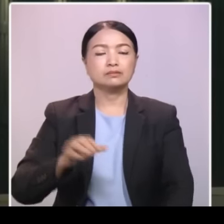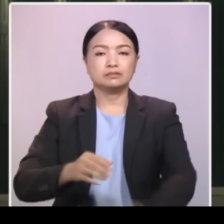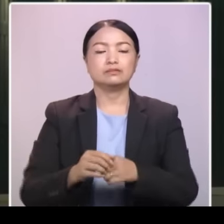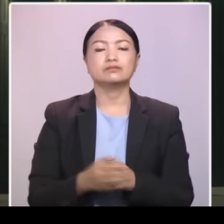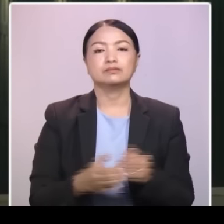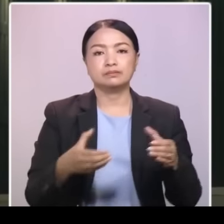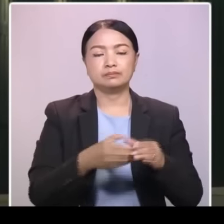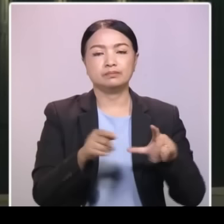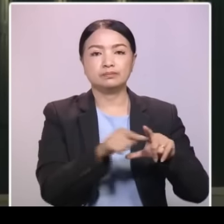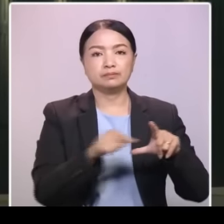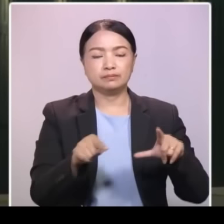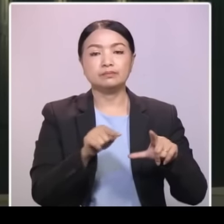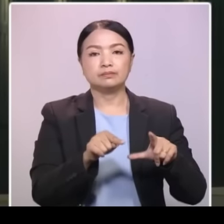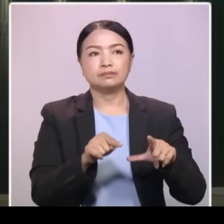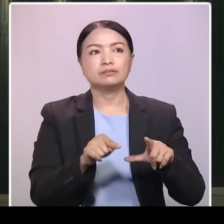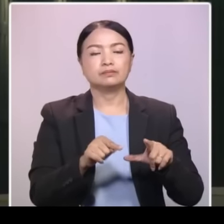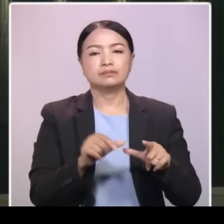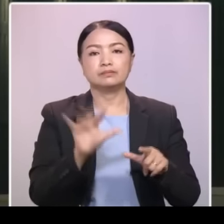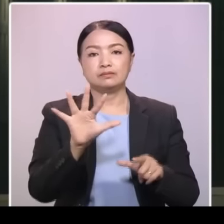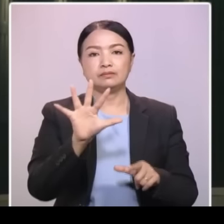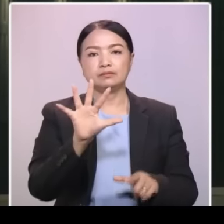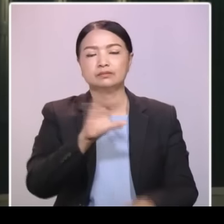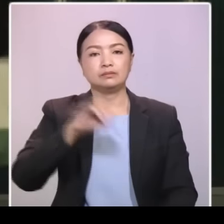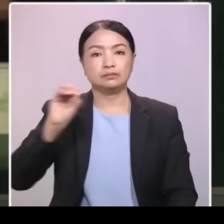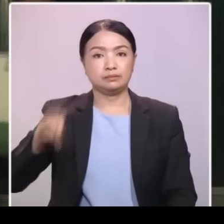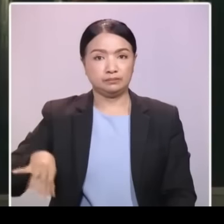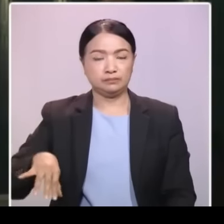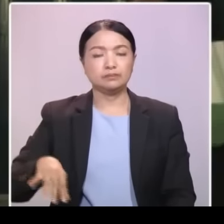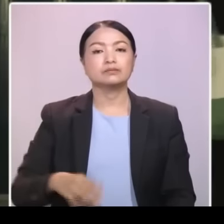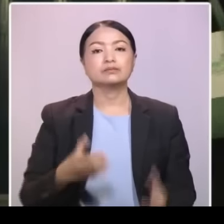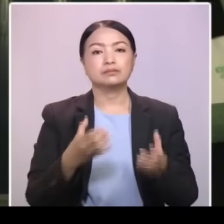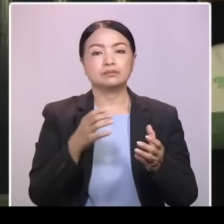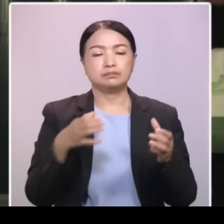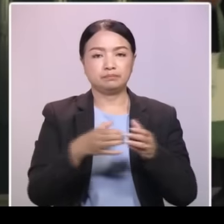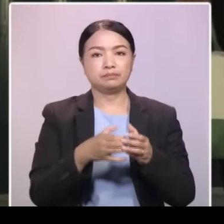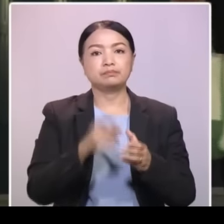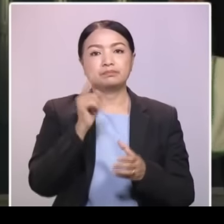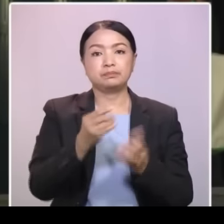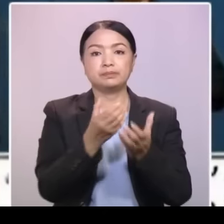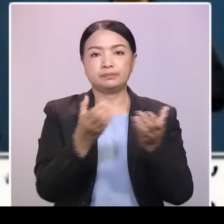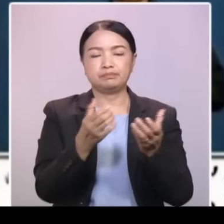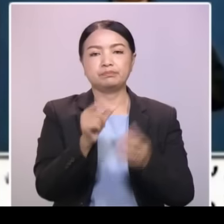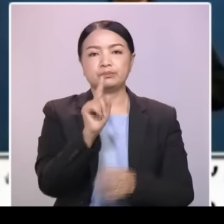รคก้าวไกลอดีตพรรคก้าวไกลไป5คนนะคะและพรรคเป็นธรรมไป1คนค่ะ